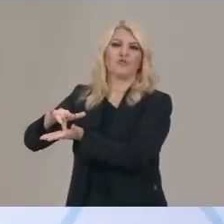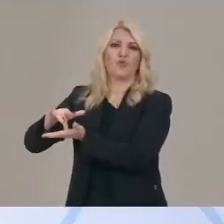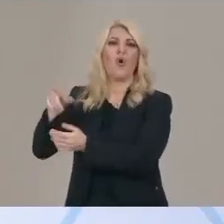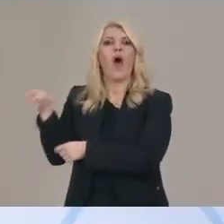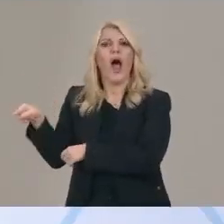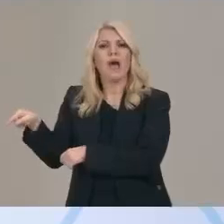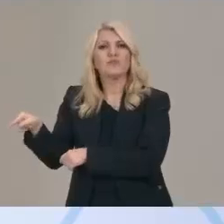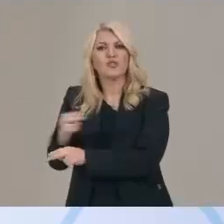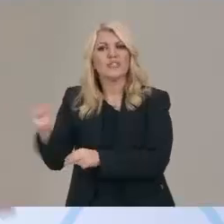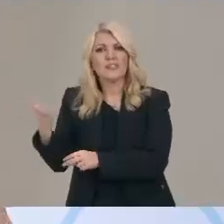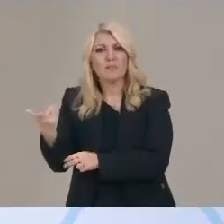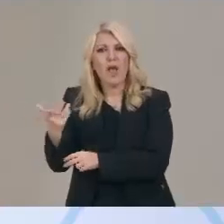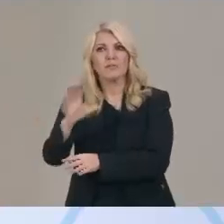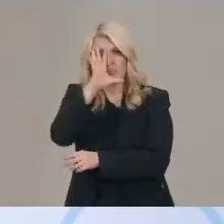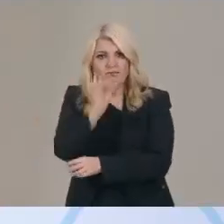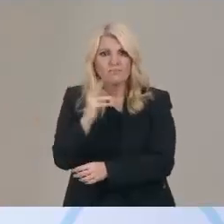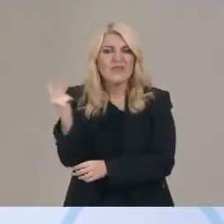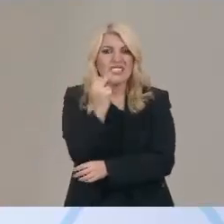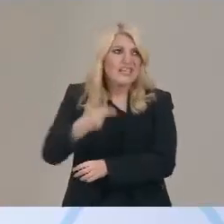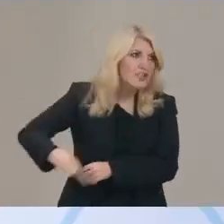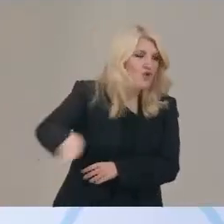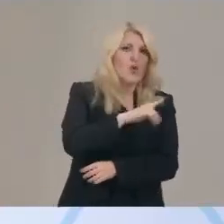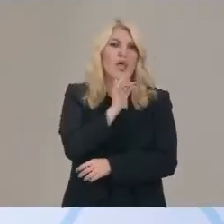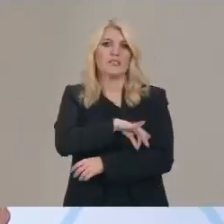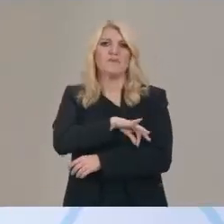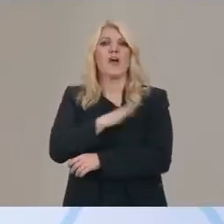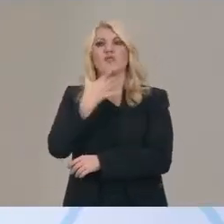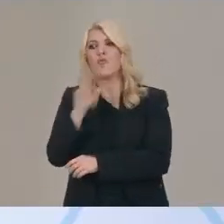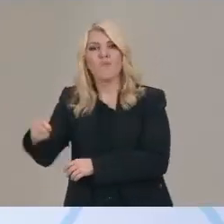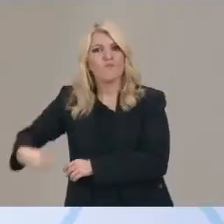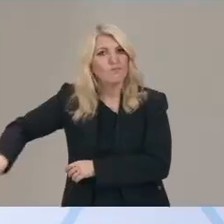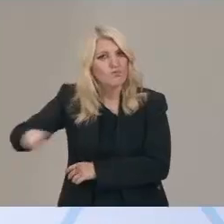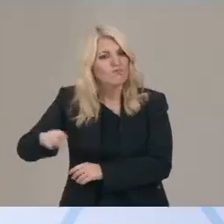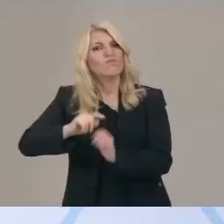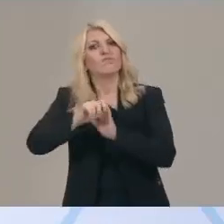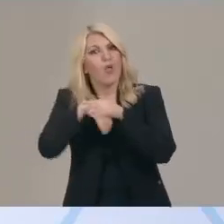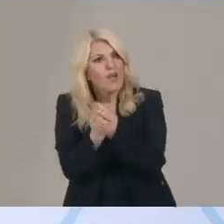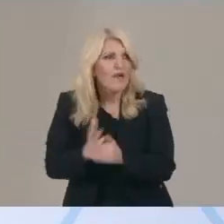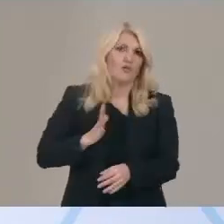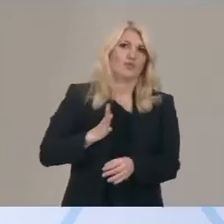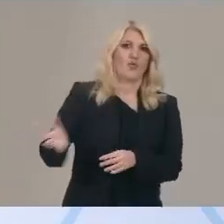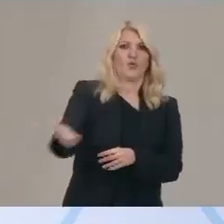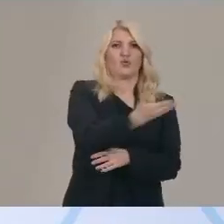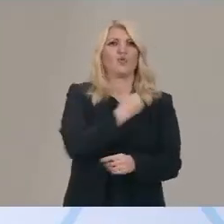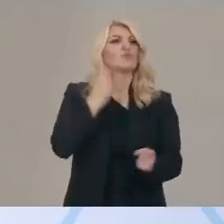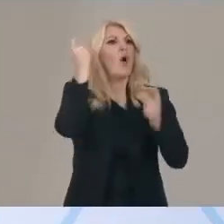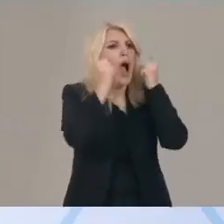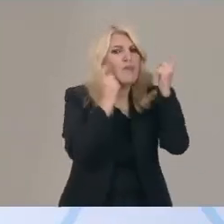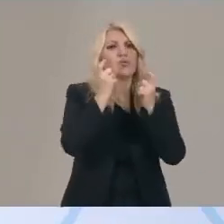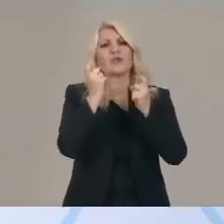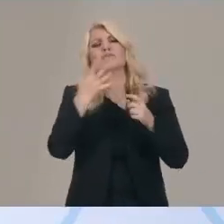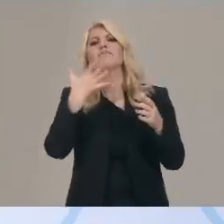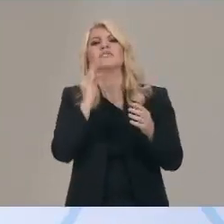μέσο πολίτη. Θα απασχολούνται 220 άτομα και θα διεκπεραιώνονται σε καθημερινή βάση